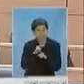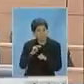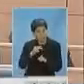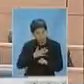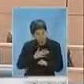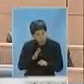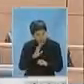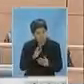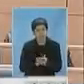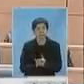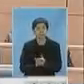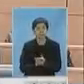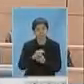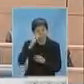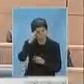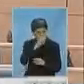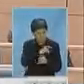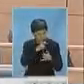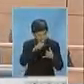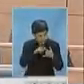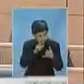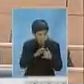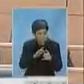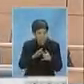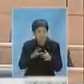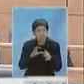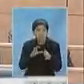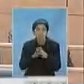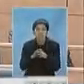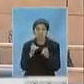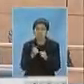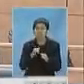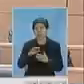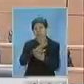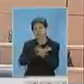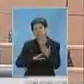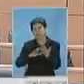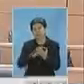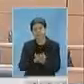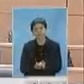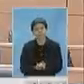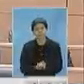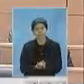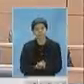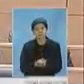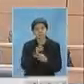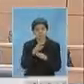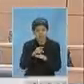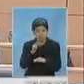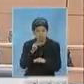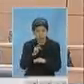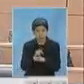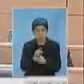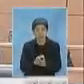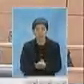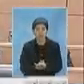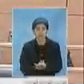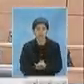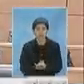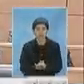ไม่ใช่เรื่องพลเอกสนธิแต่เป็นเรื่องสถานการณ์ของประเทศท่านประธานที่เคารพ